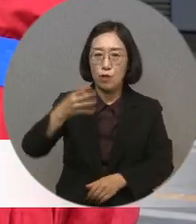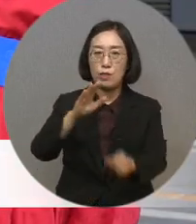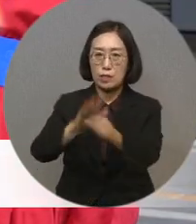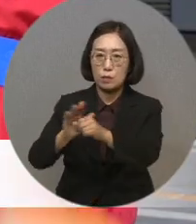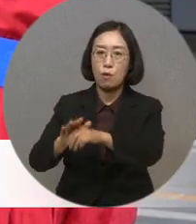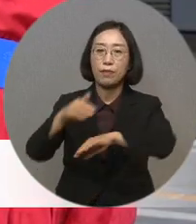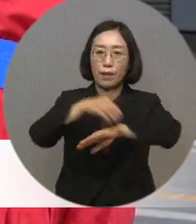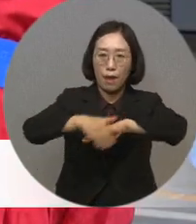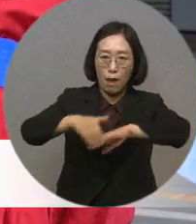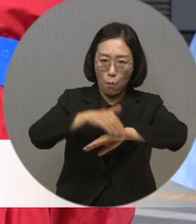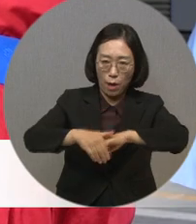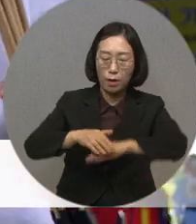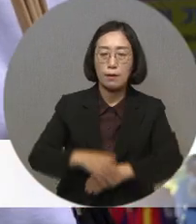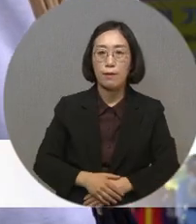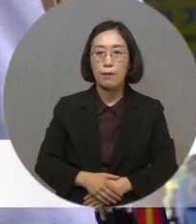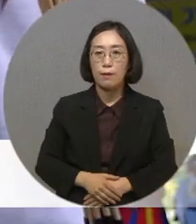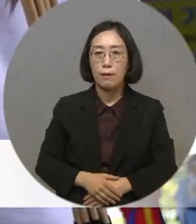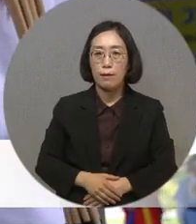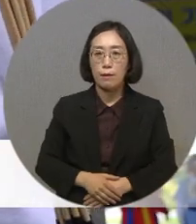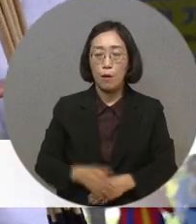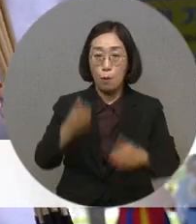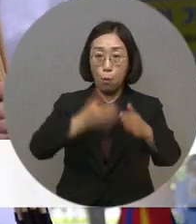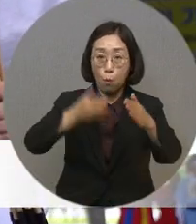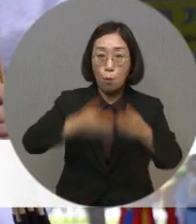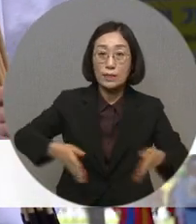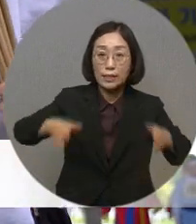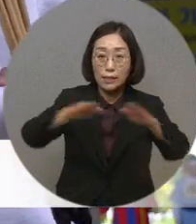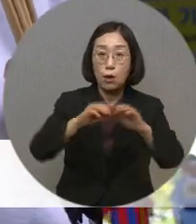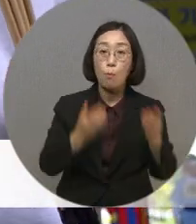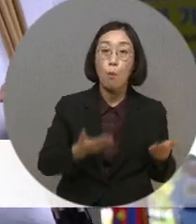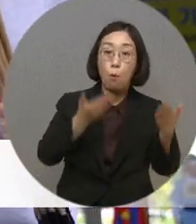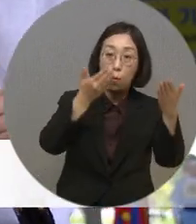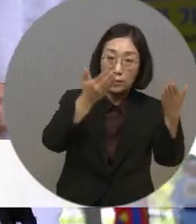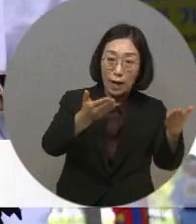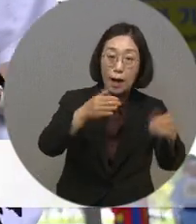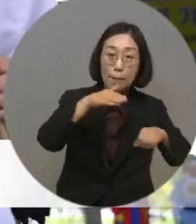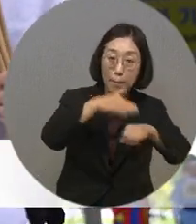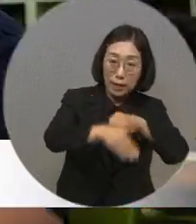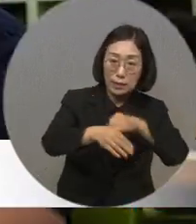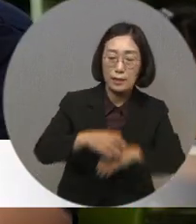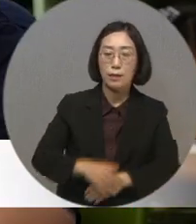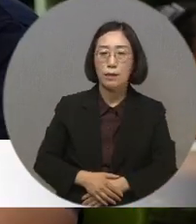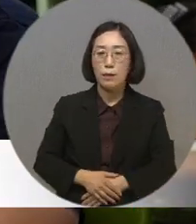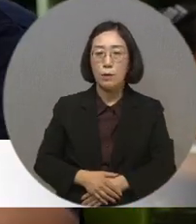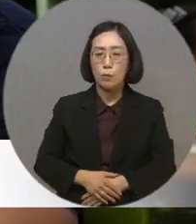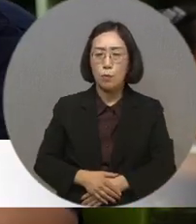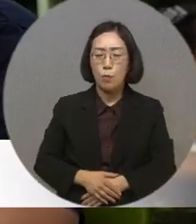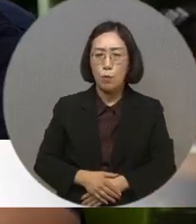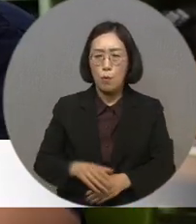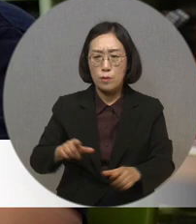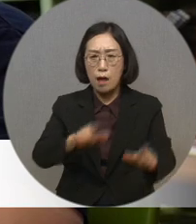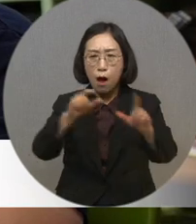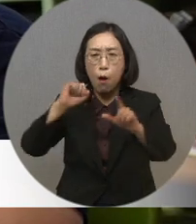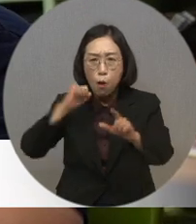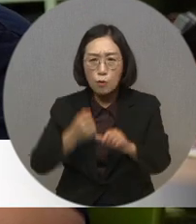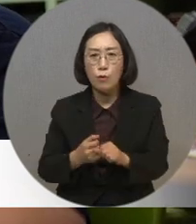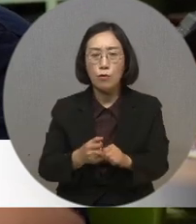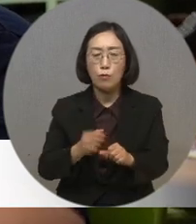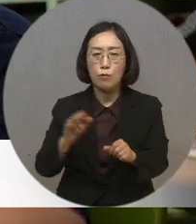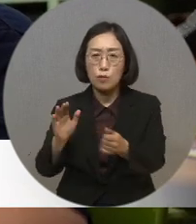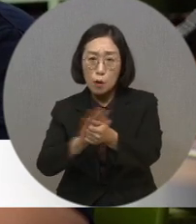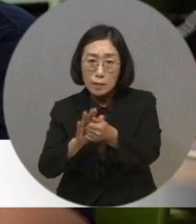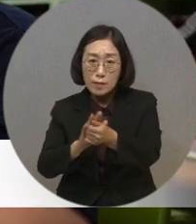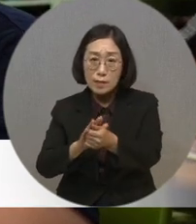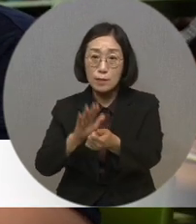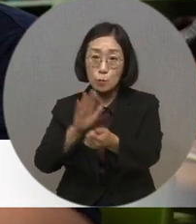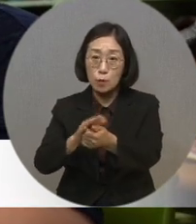지원할 예정입니다. 공공시설 봉사 등을 수행하는 공익활동형, 취약계층과 공공전문서비스를